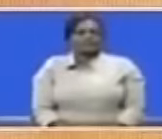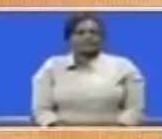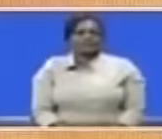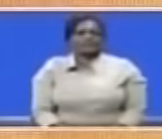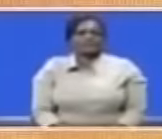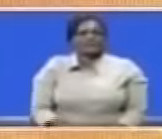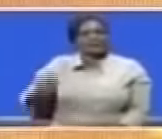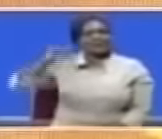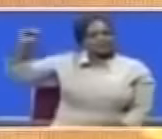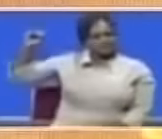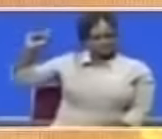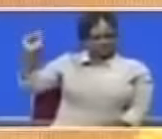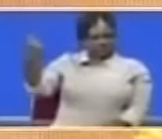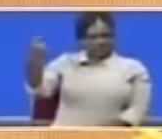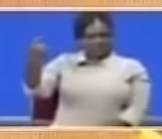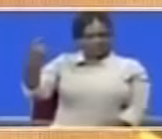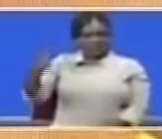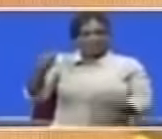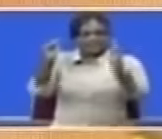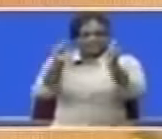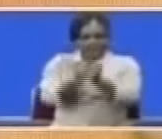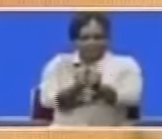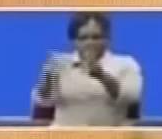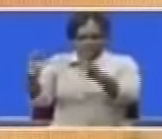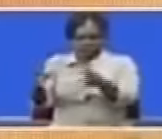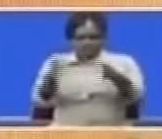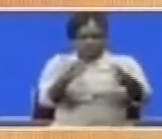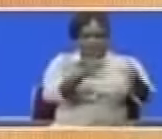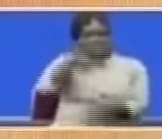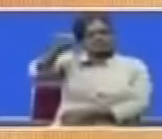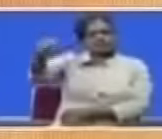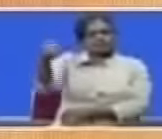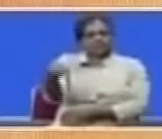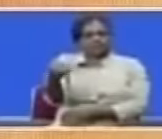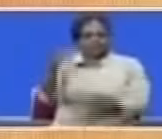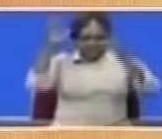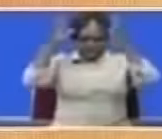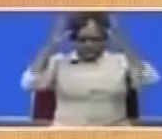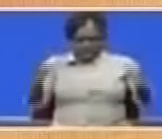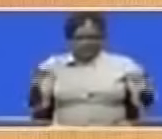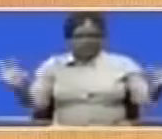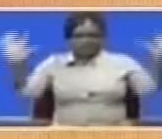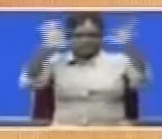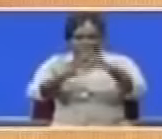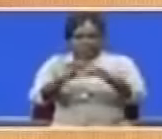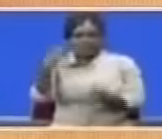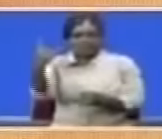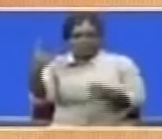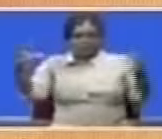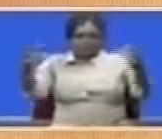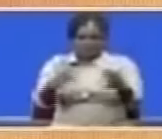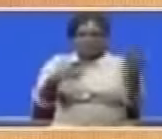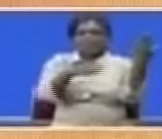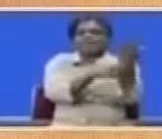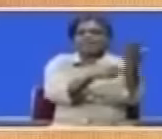Kiingilia siasa za Kenya sasa, vyama 10 vya muungano wa Jubilee vimeamua kuungana na kuunda chama kimoja